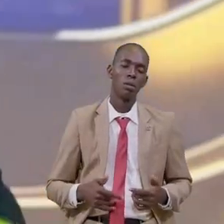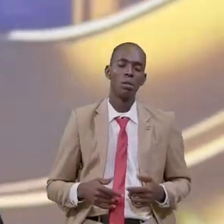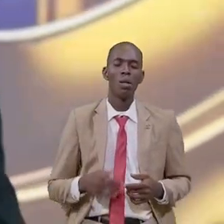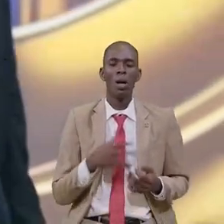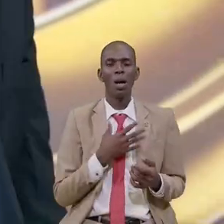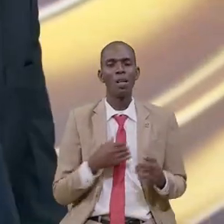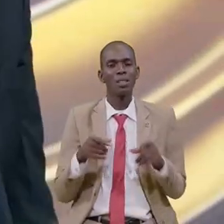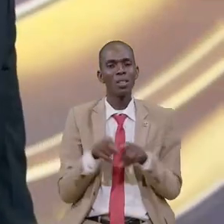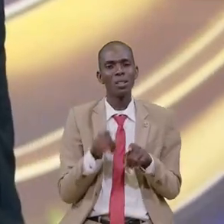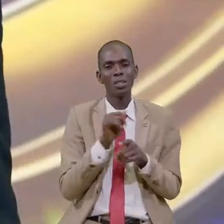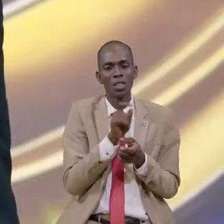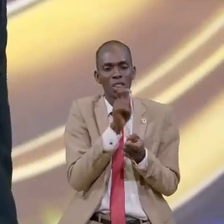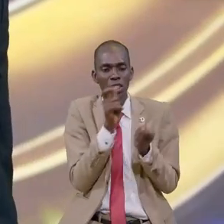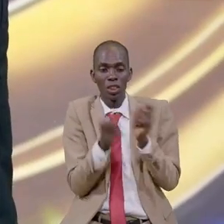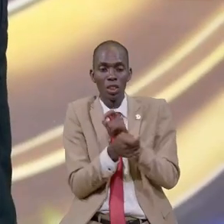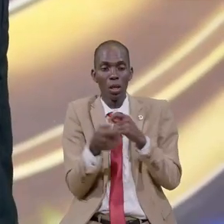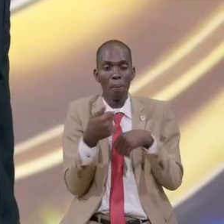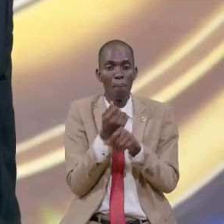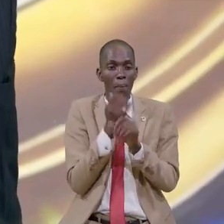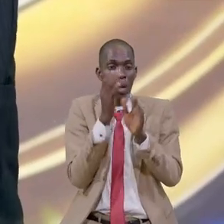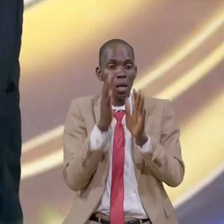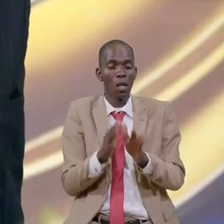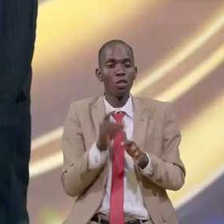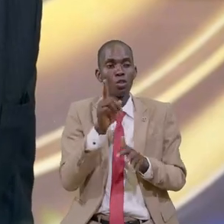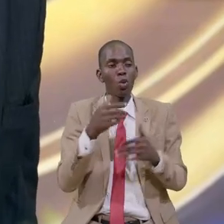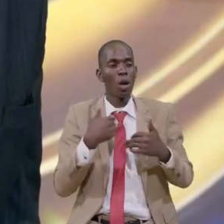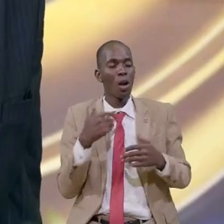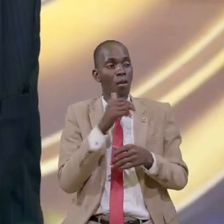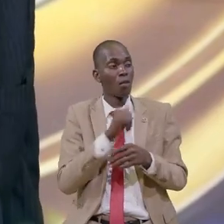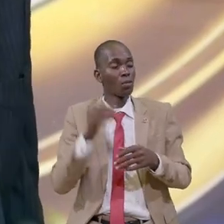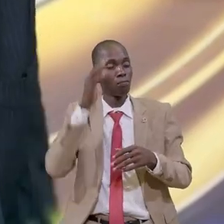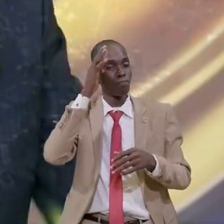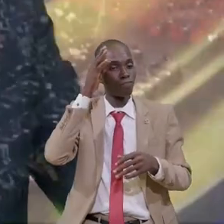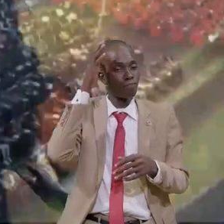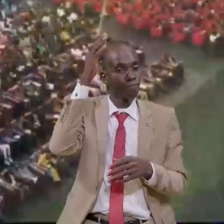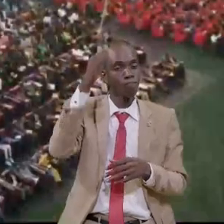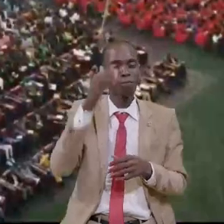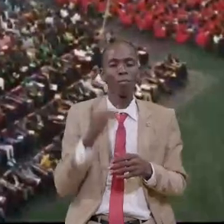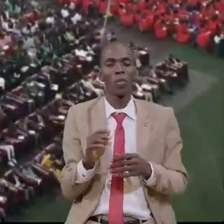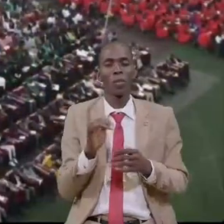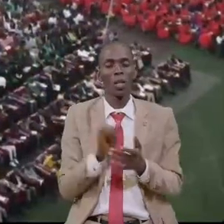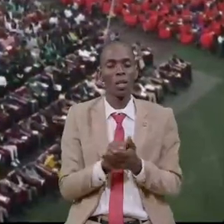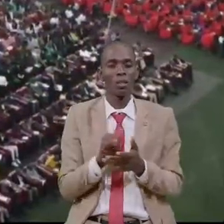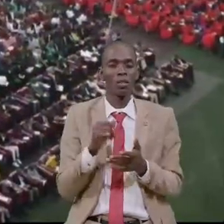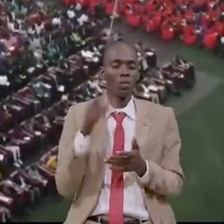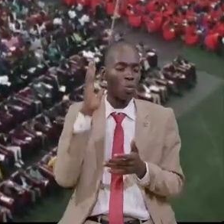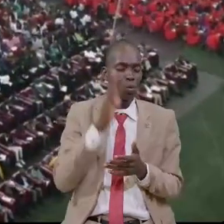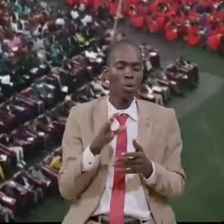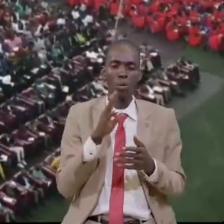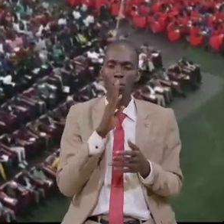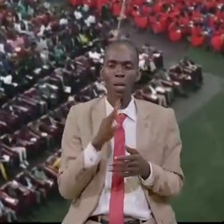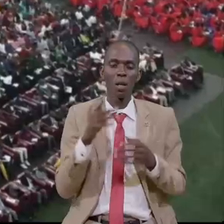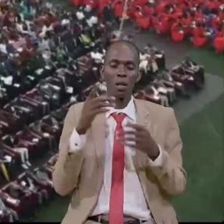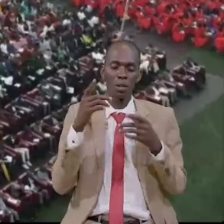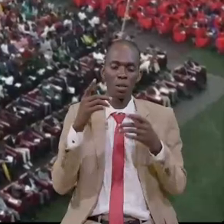changement, tu as la destination en vue. Voici, ce sera fait de mon vivant. Au beau milieu